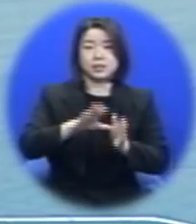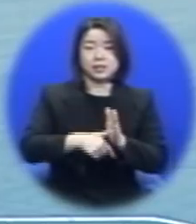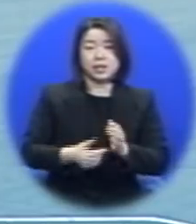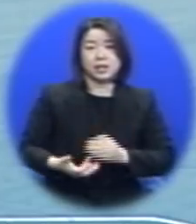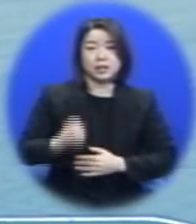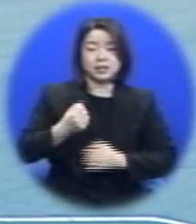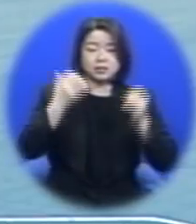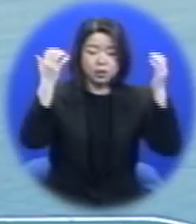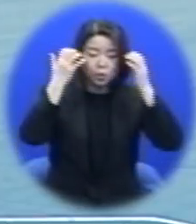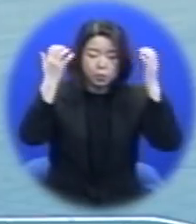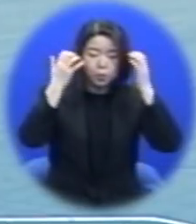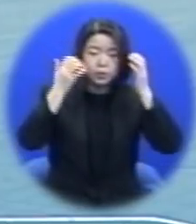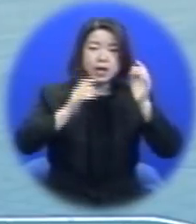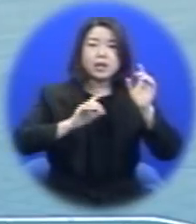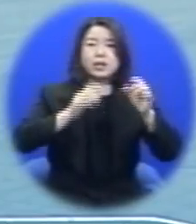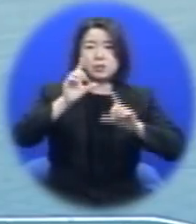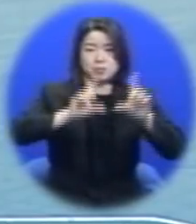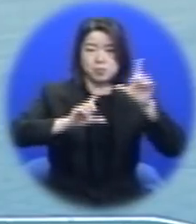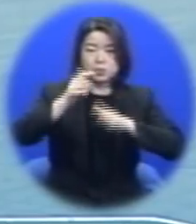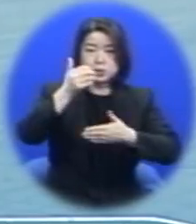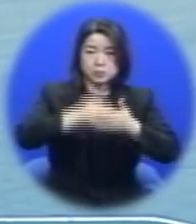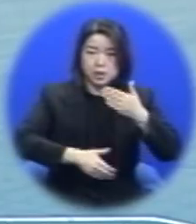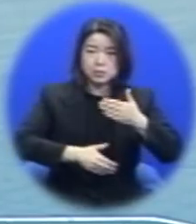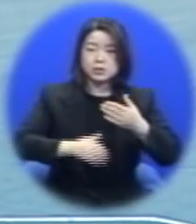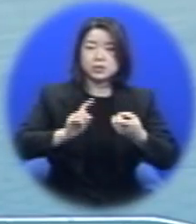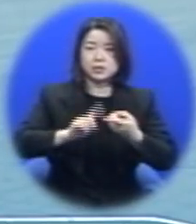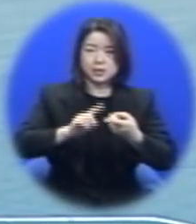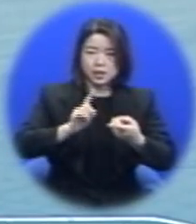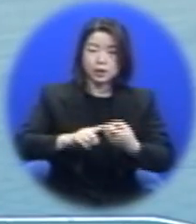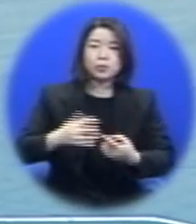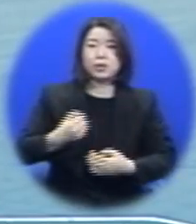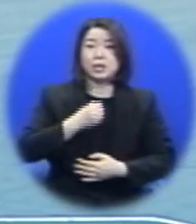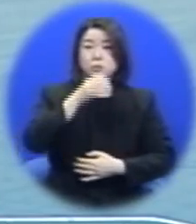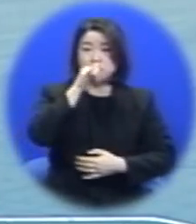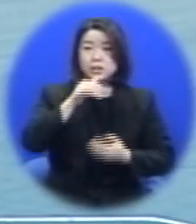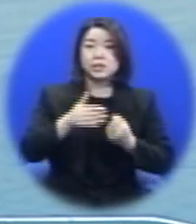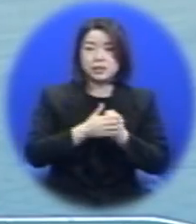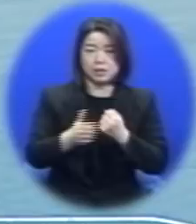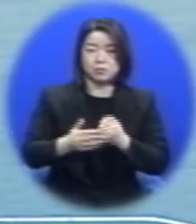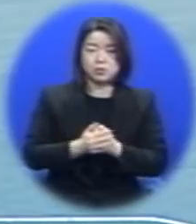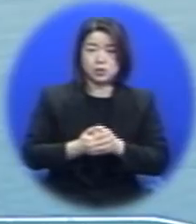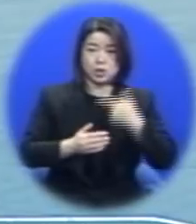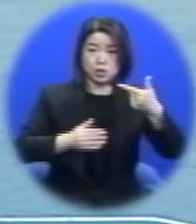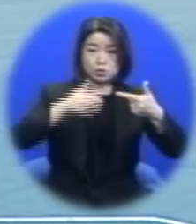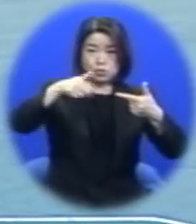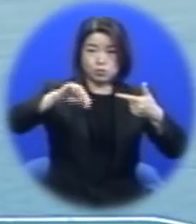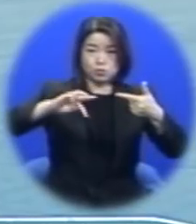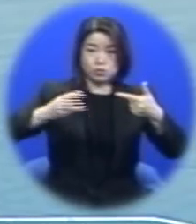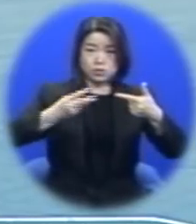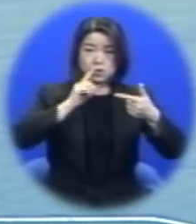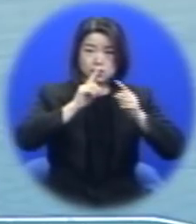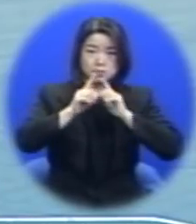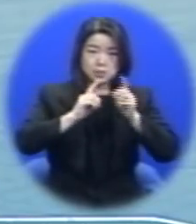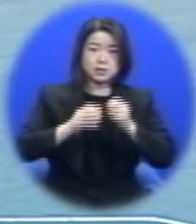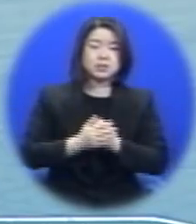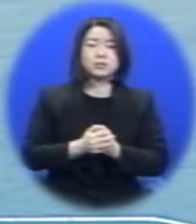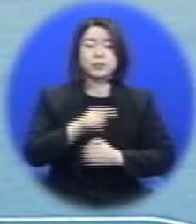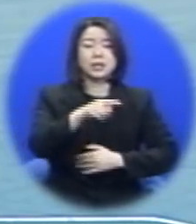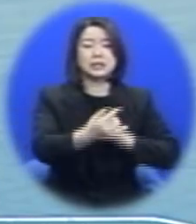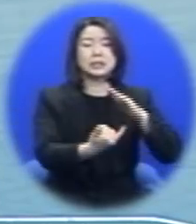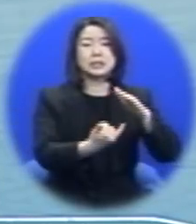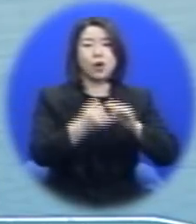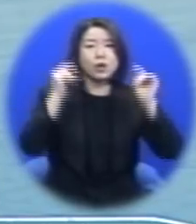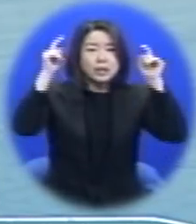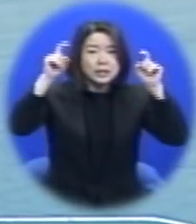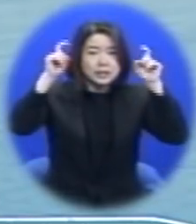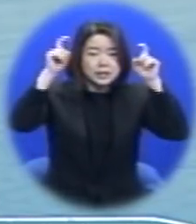고난의 흔적을 그대로 가지고 계셨기 때문입니다. 6절에서는 이렇게 말합니다. 그 어린